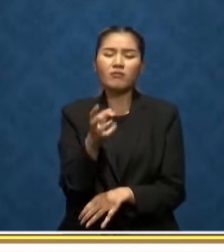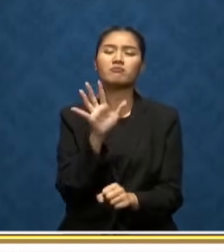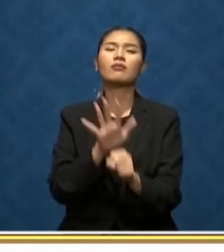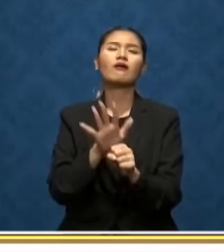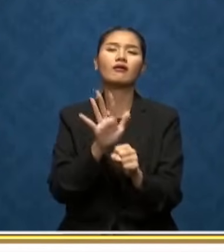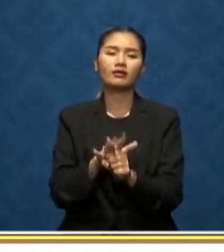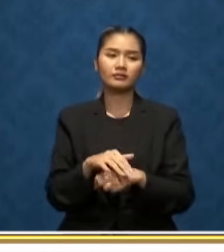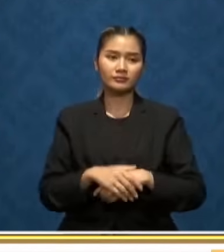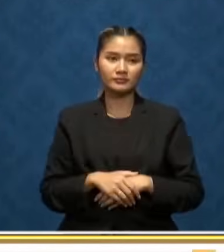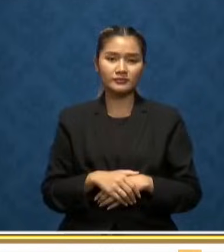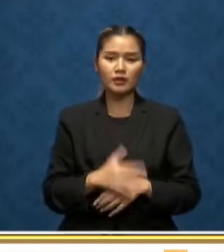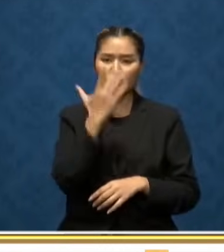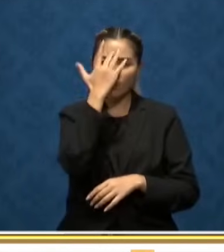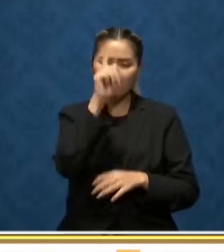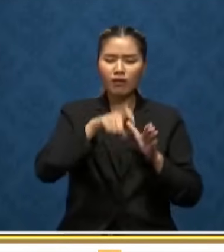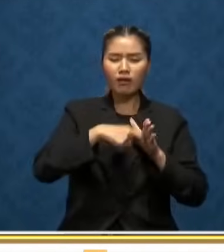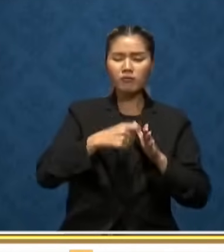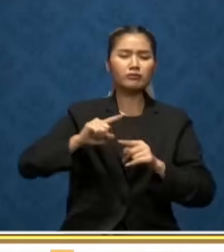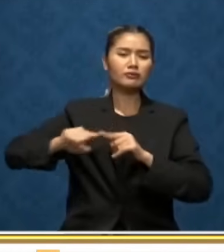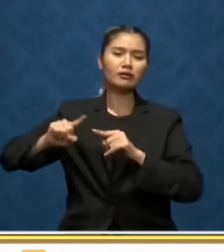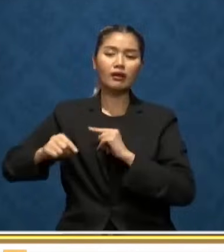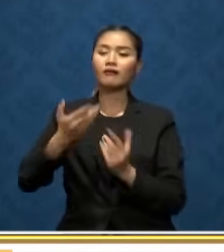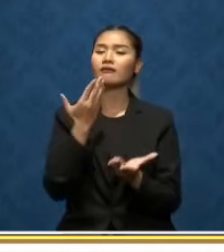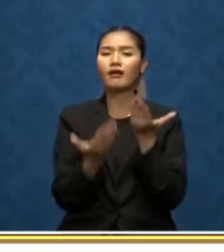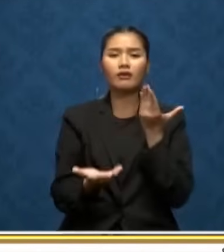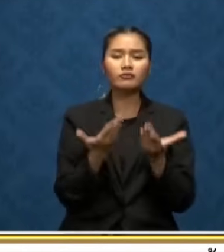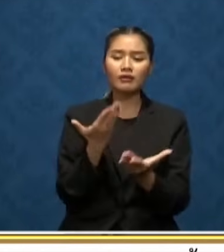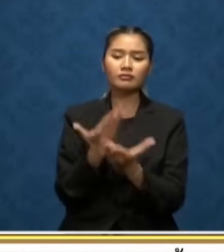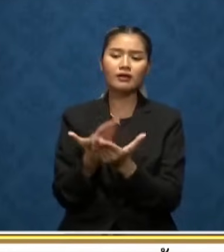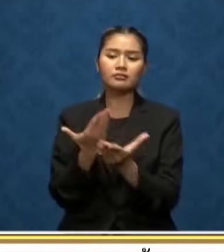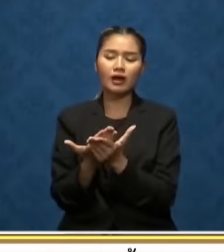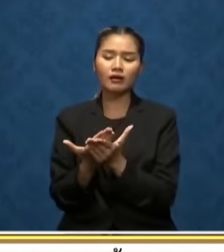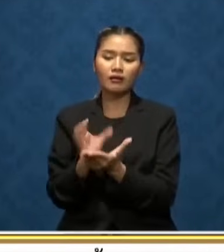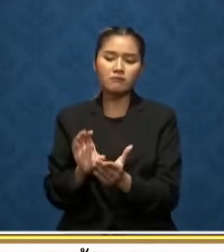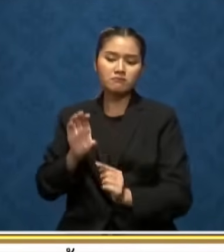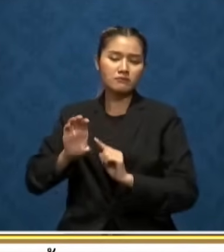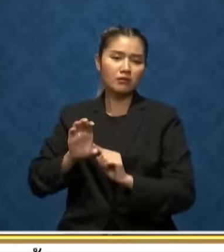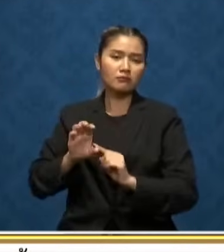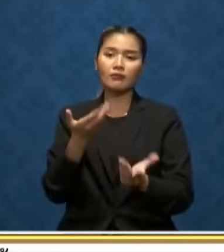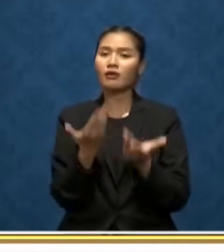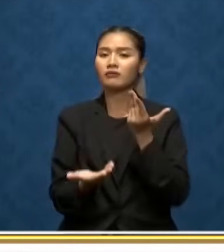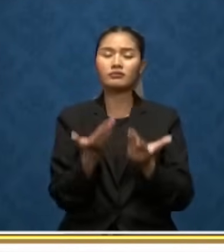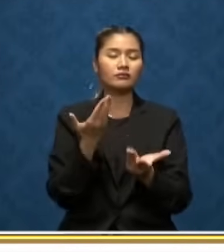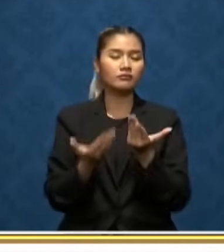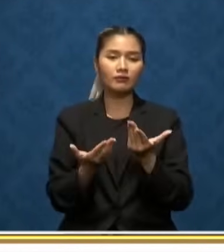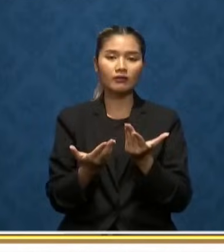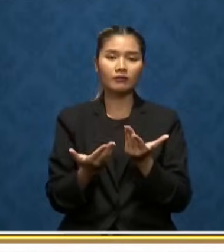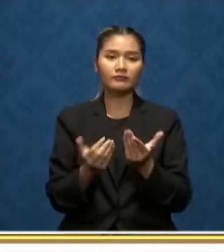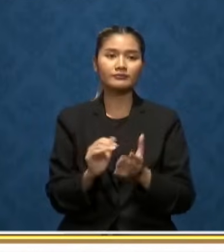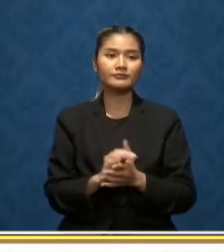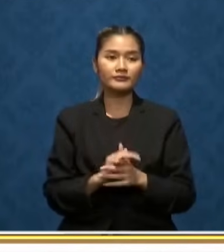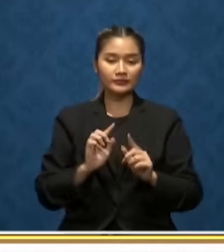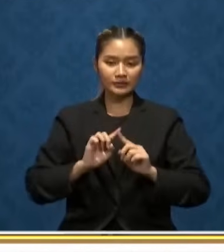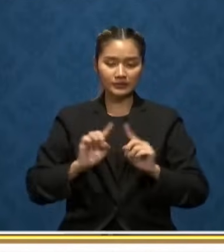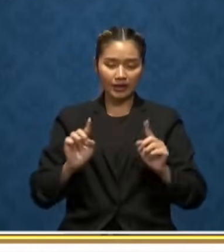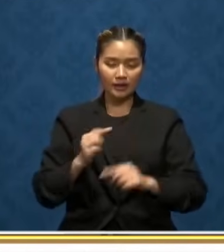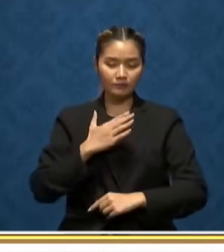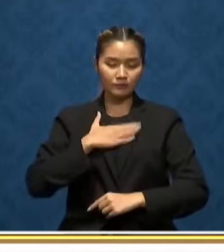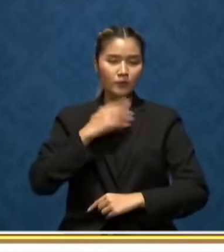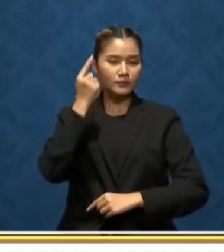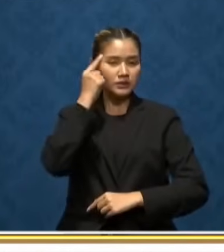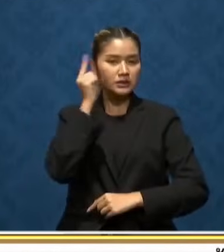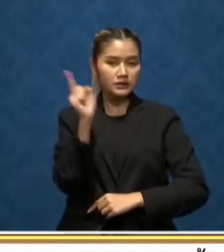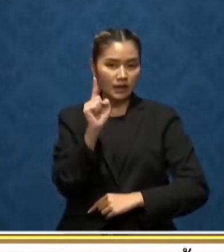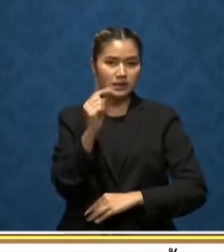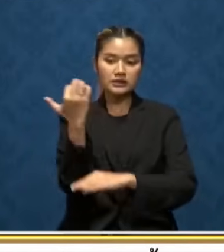แล้วไม่ว่าเหตุผลด้วยของงบประมาณด้วยอะไรก็แล้วแต่ของท่านแต่ผมว่าสื่